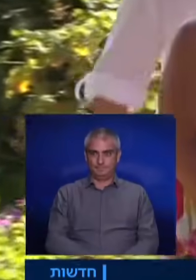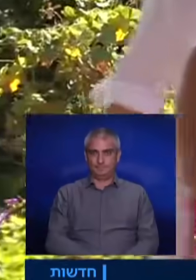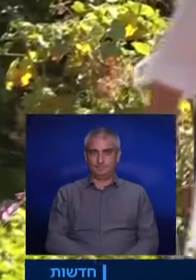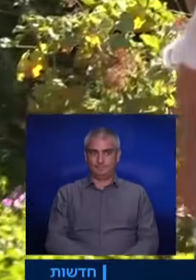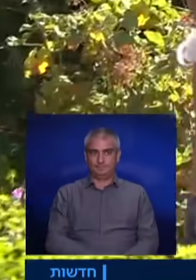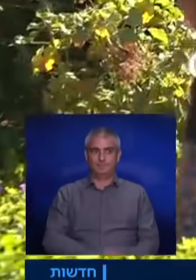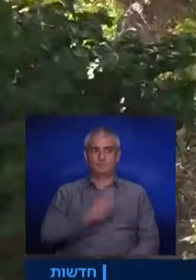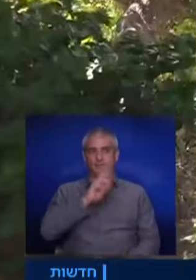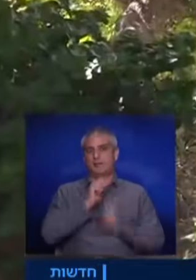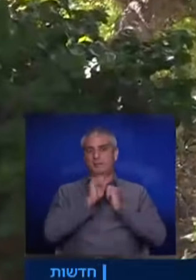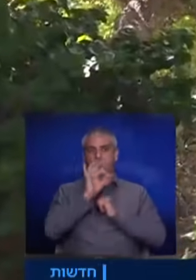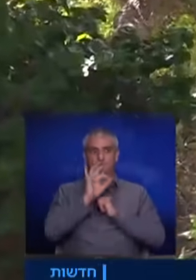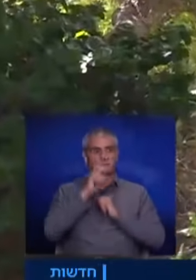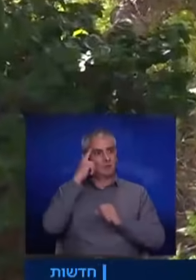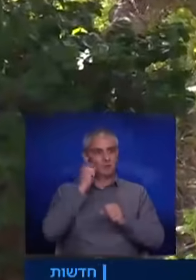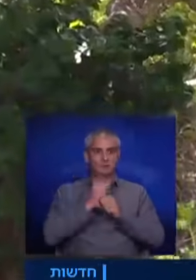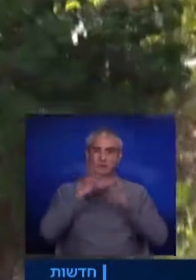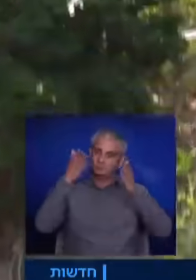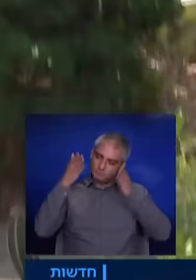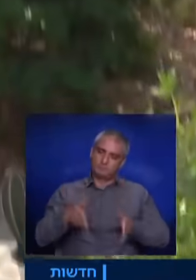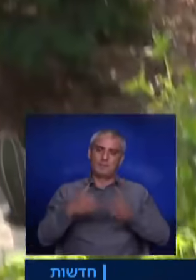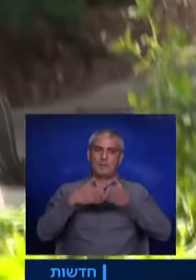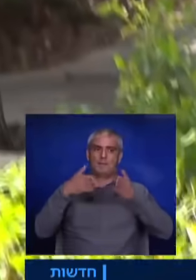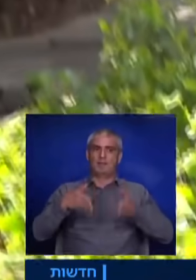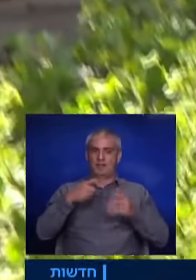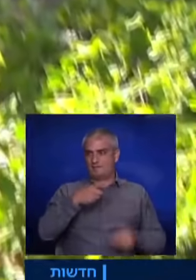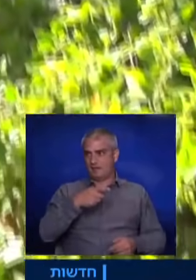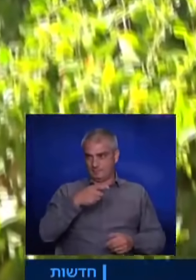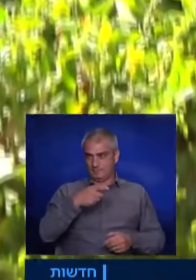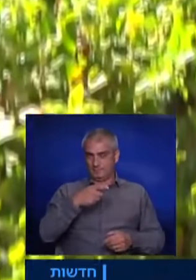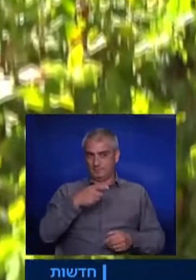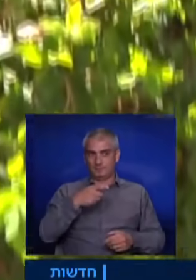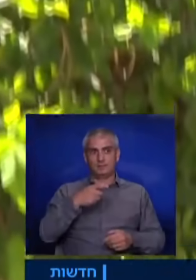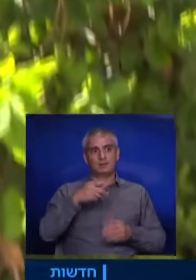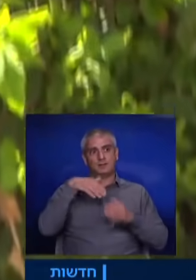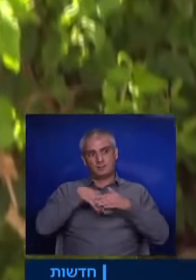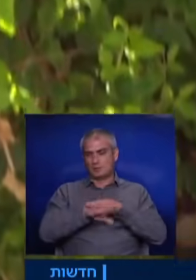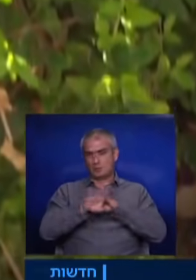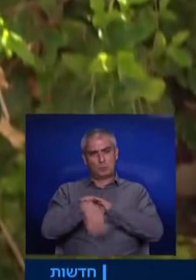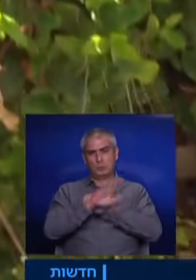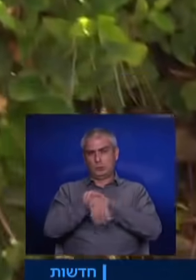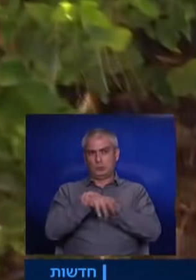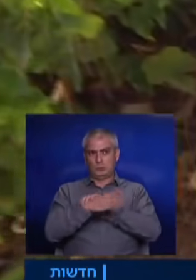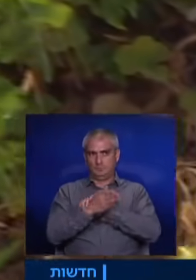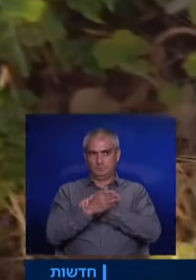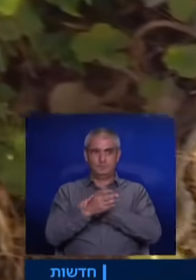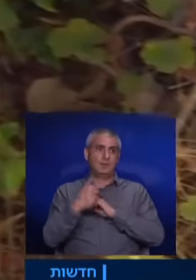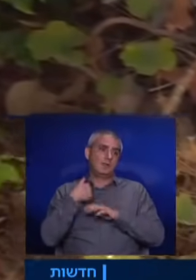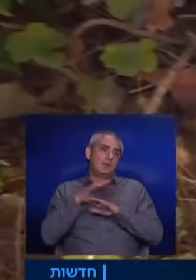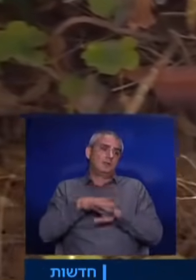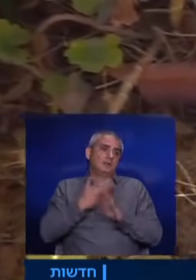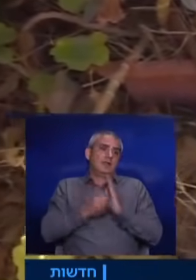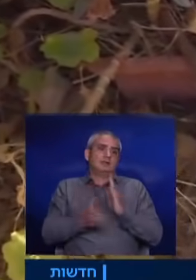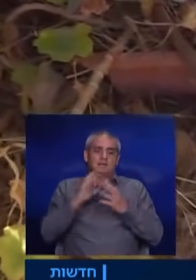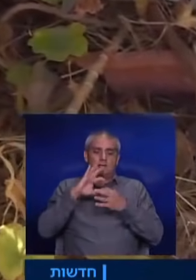רינה, בת זוגו, התעקשה לשים מציבה בבית העלמין. מתחתיה אין כלום. אני הרגשתי